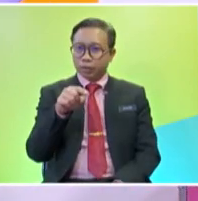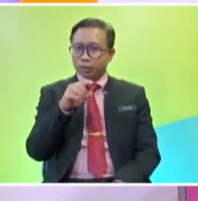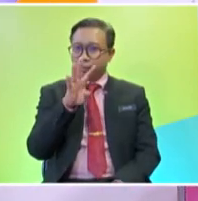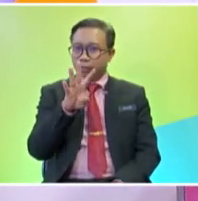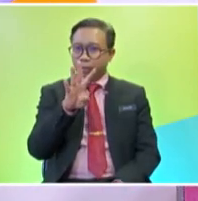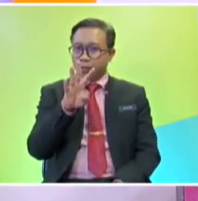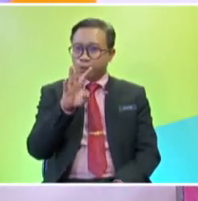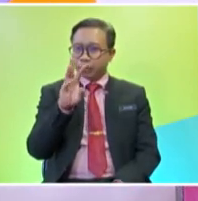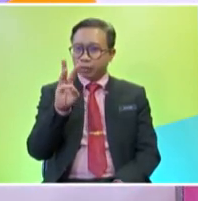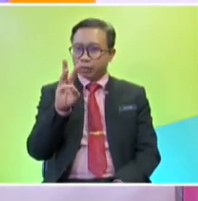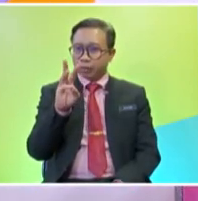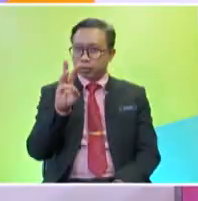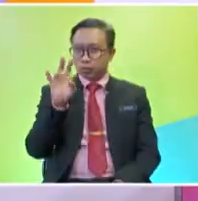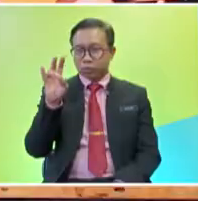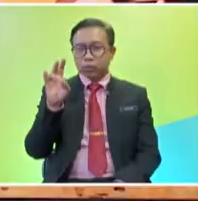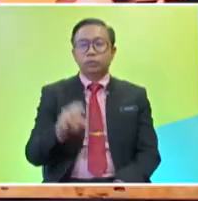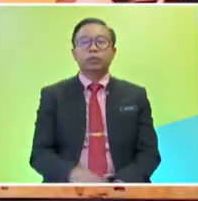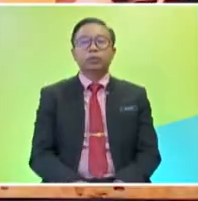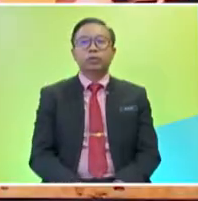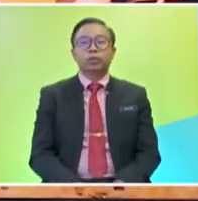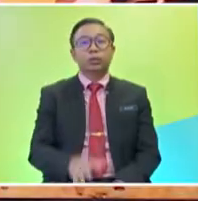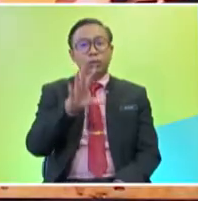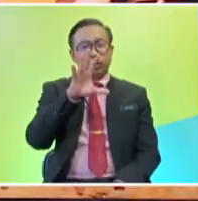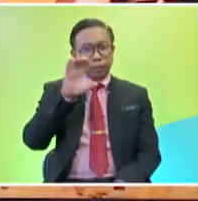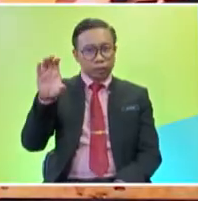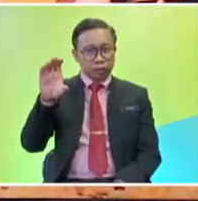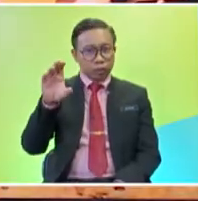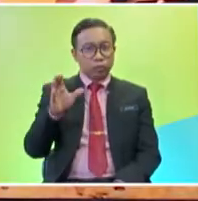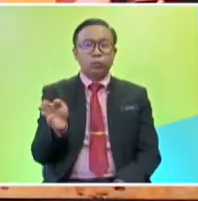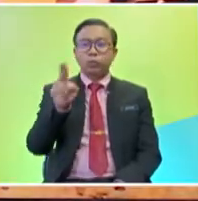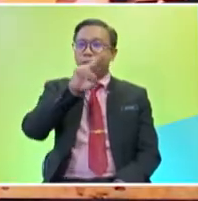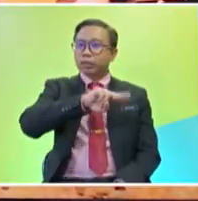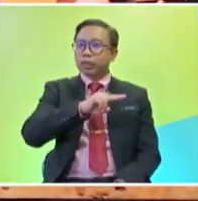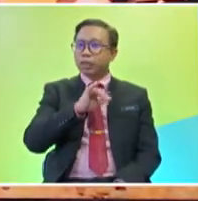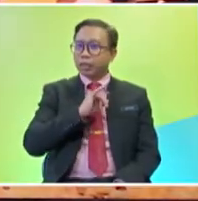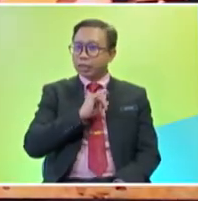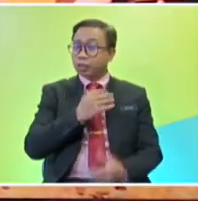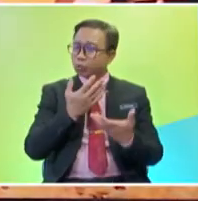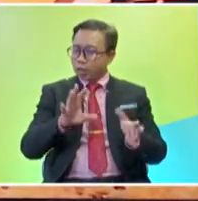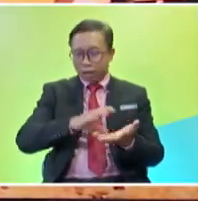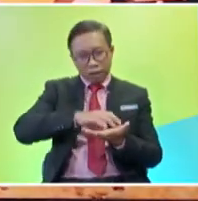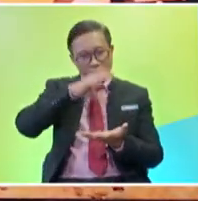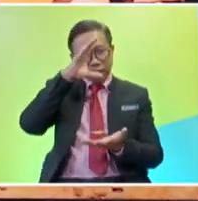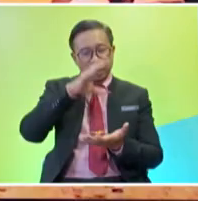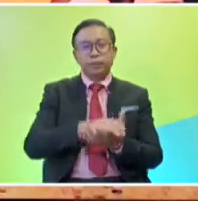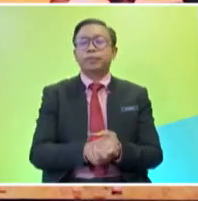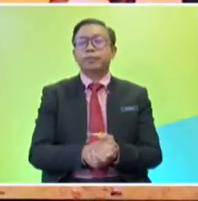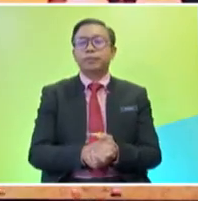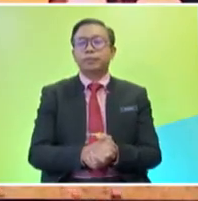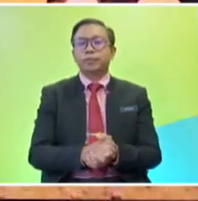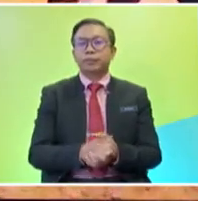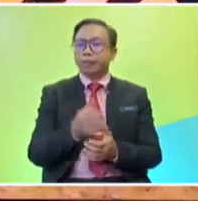460 70 500 unta Ana Ana sudah kaya lah Ana sudah kaya lah